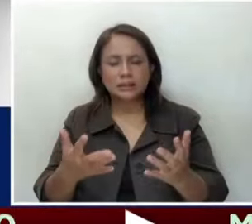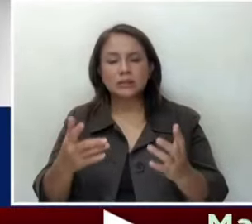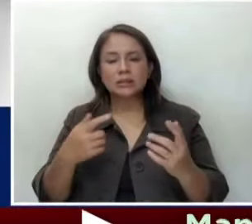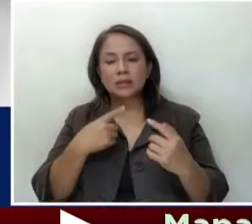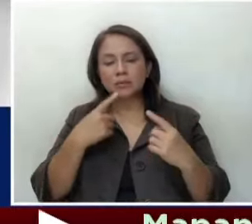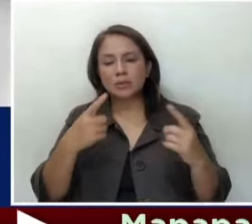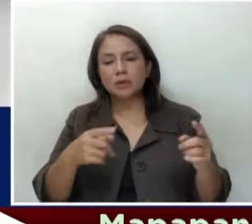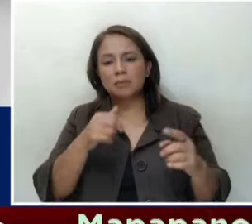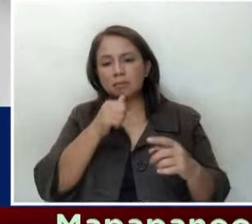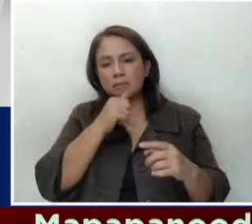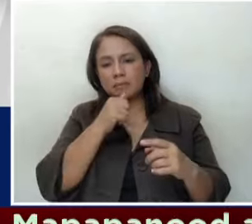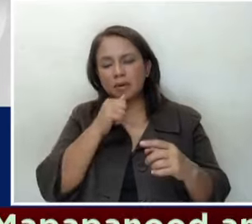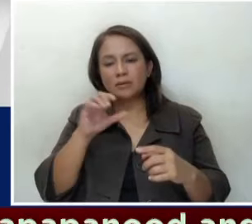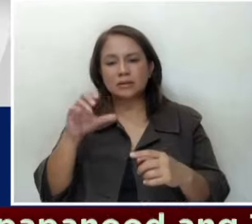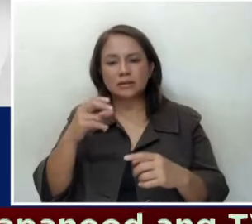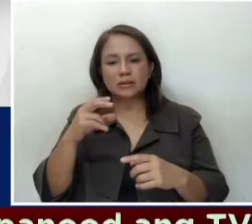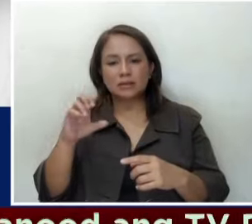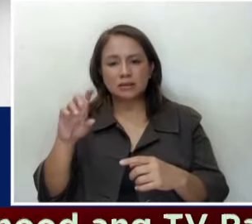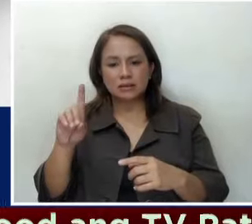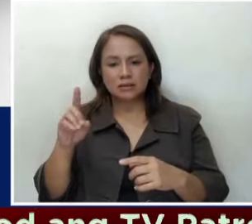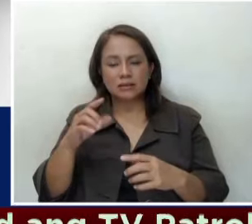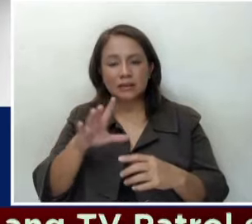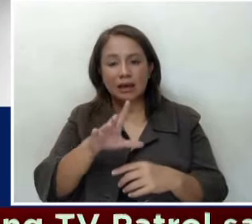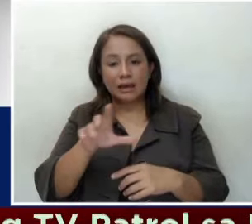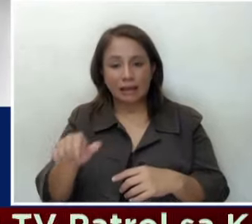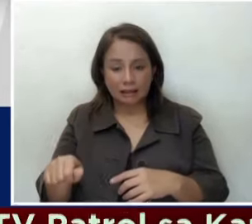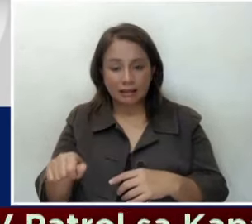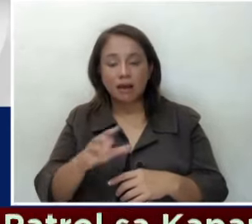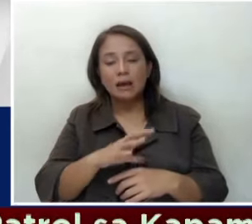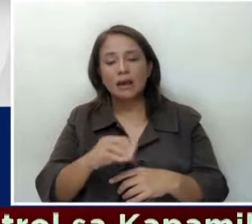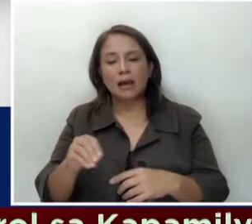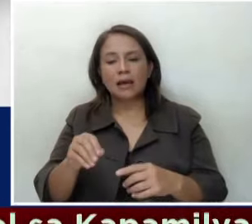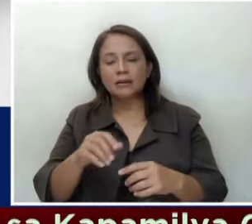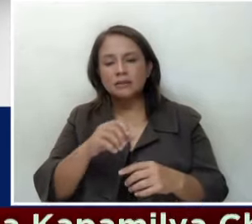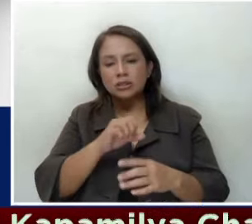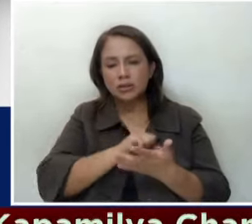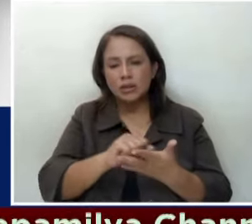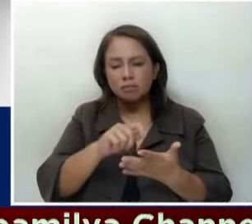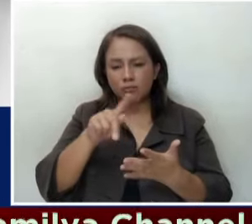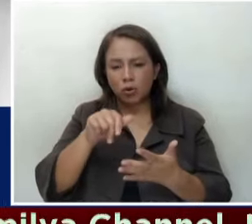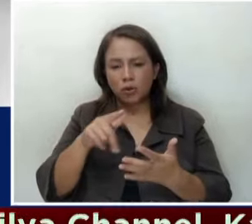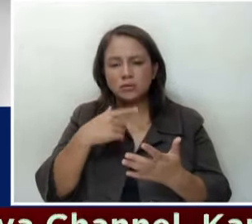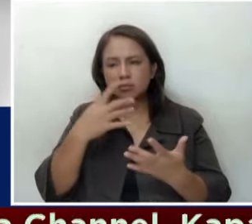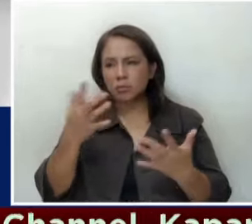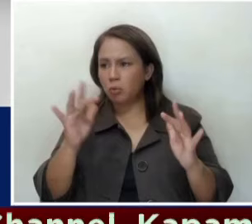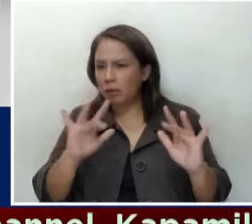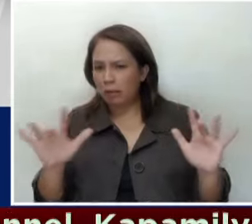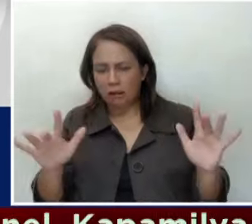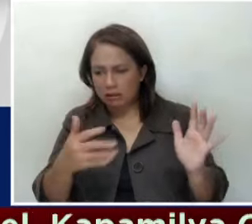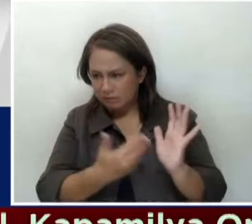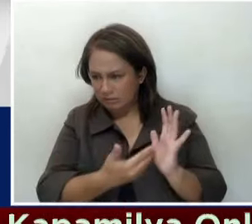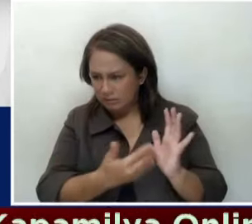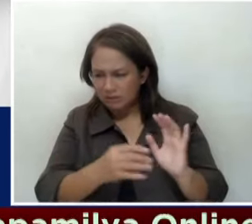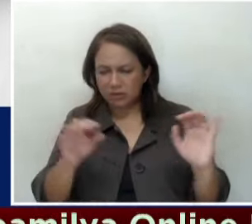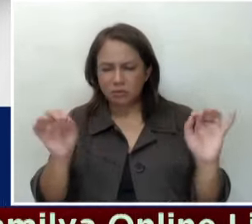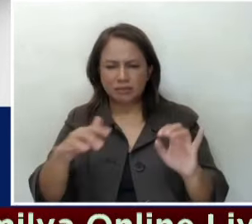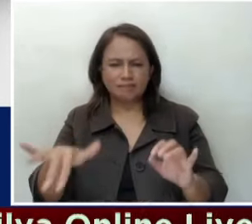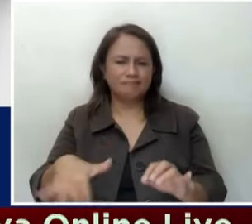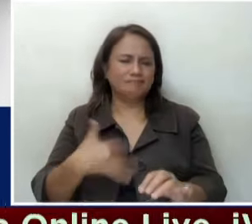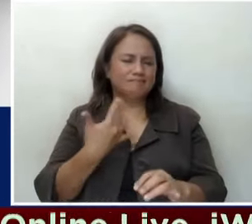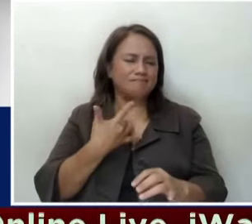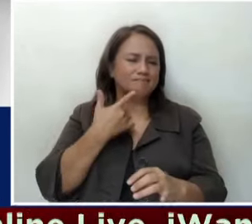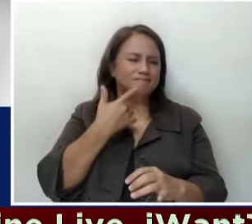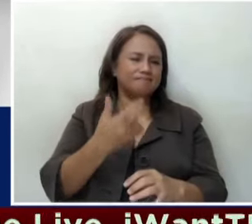ng private higher education institution sa Cagayan, kasama ang St. Paul, iginiit nila na walang basehan at nakaiinsulto ang mga